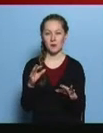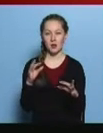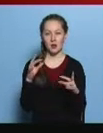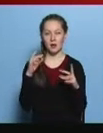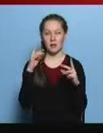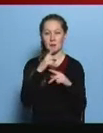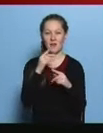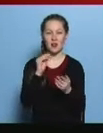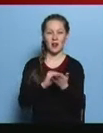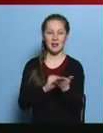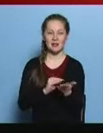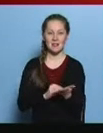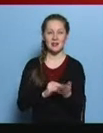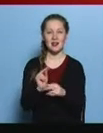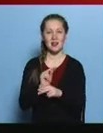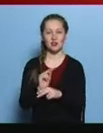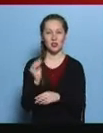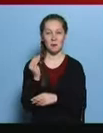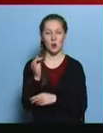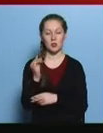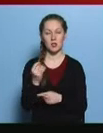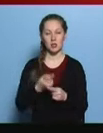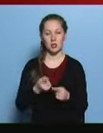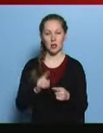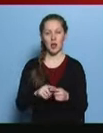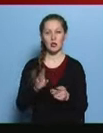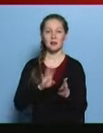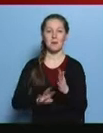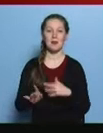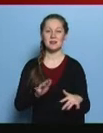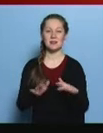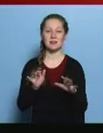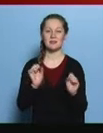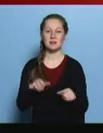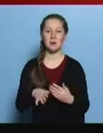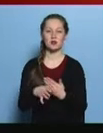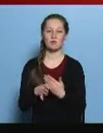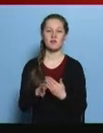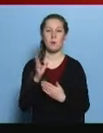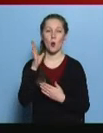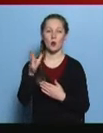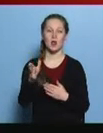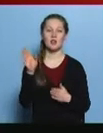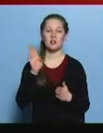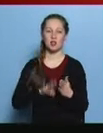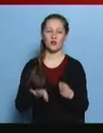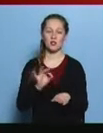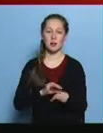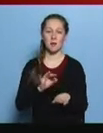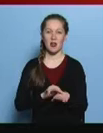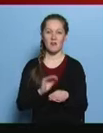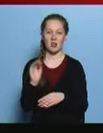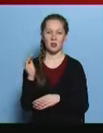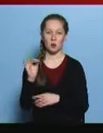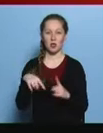и назначить лечение ребенку. И данное бездействие способствовало прогрессированию и осложнению течения заболевания пациента. На